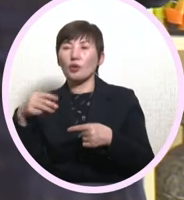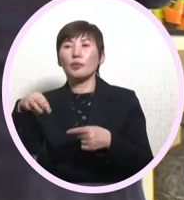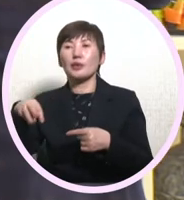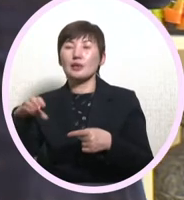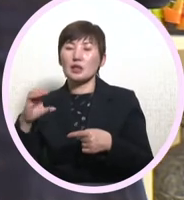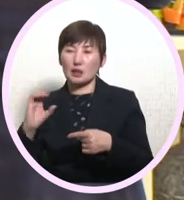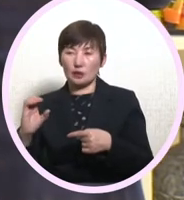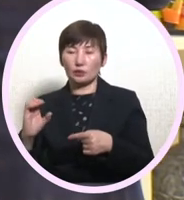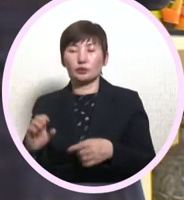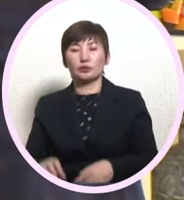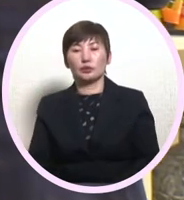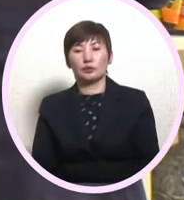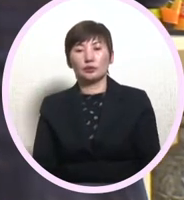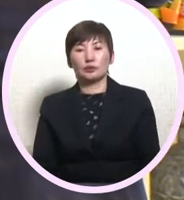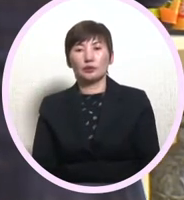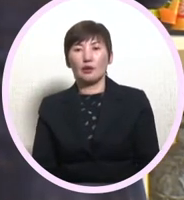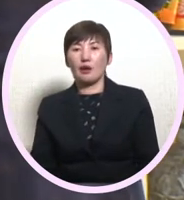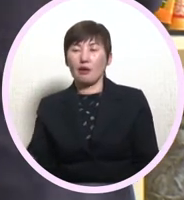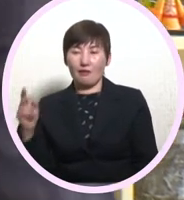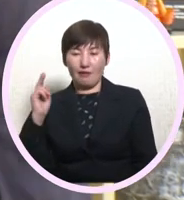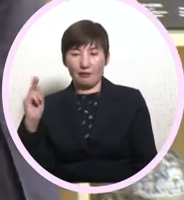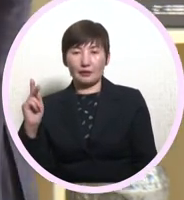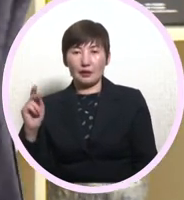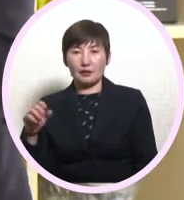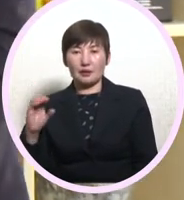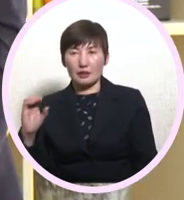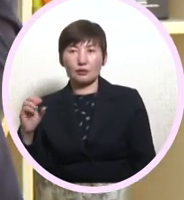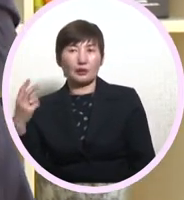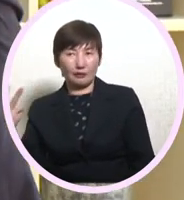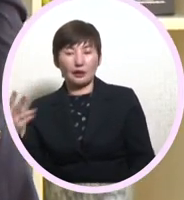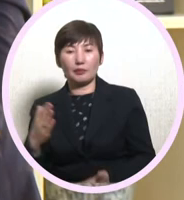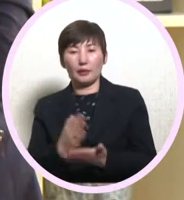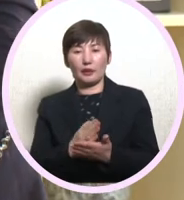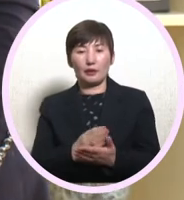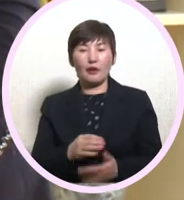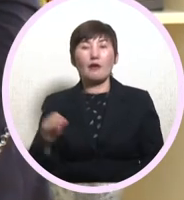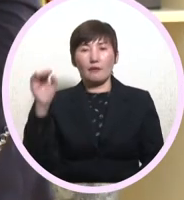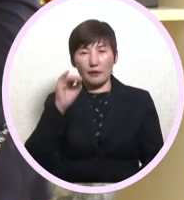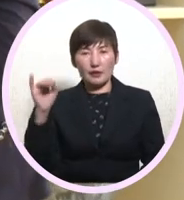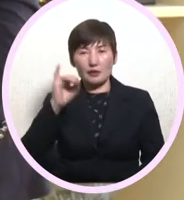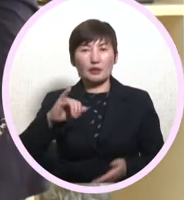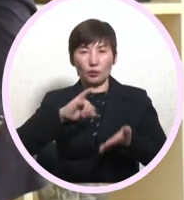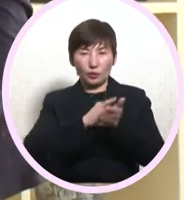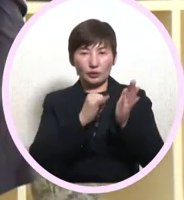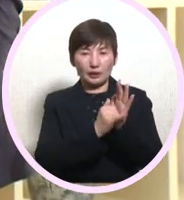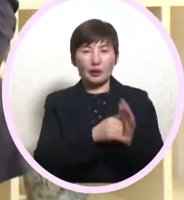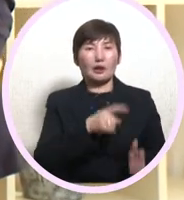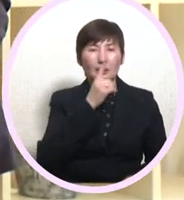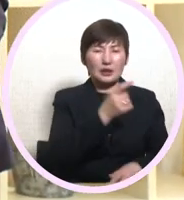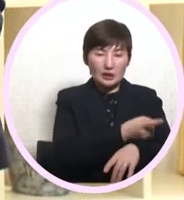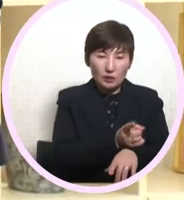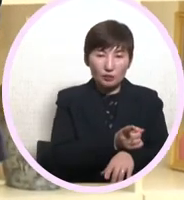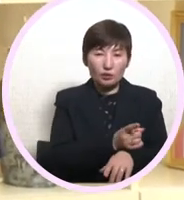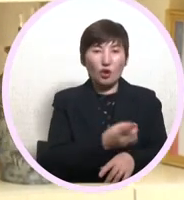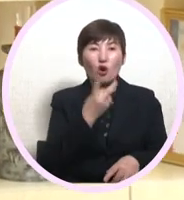За тэгвэл 2 метр секунд квадрат гачна. За үүнийг пэцгэ утгаар унших юм бол 1 секундэд 2 метр секундээр